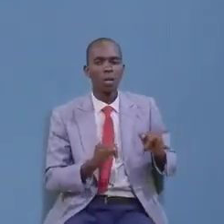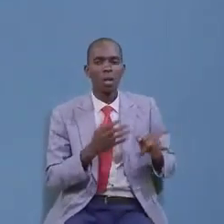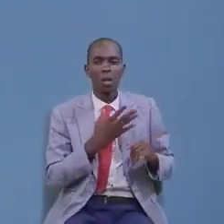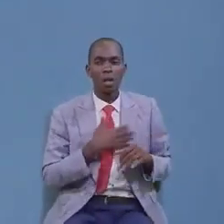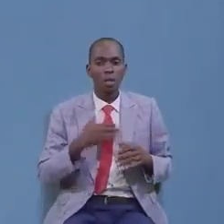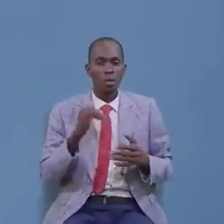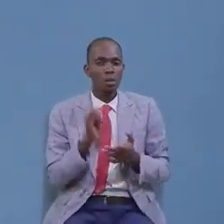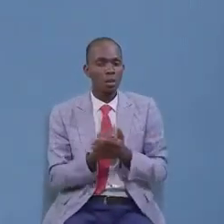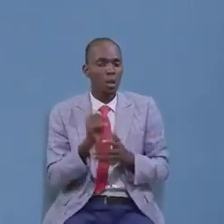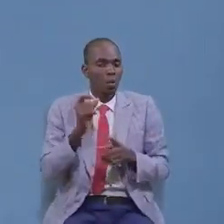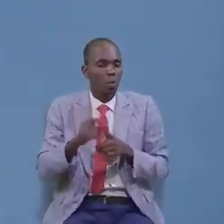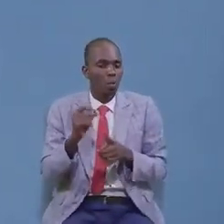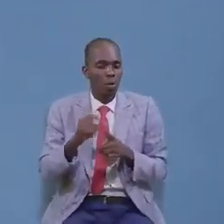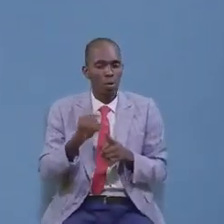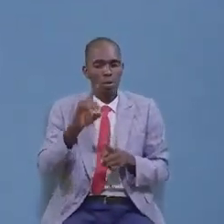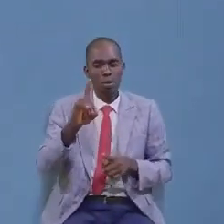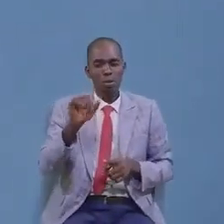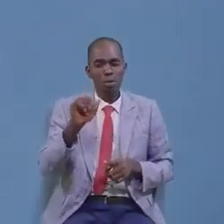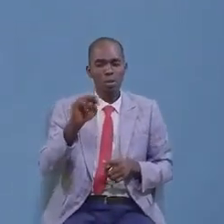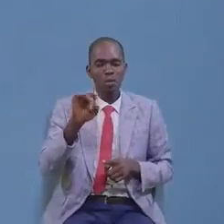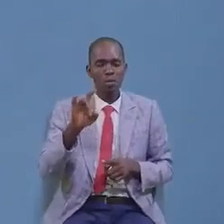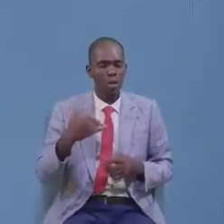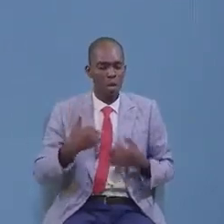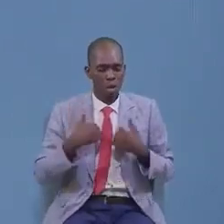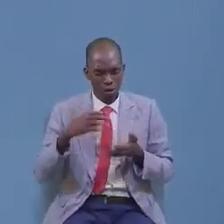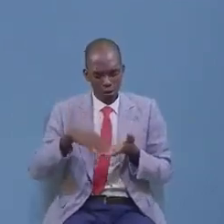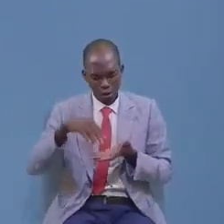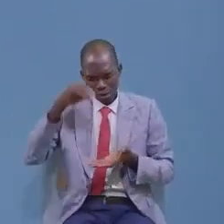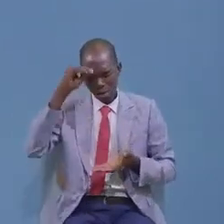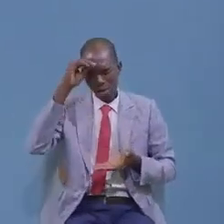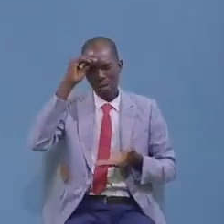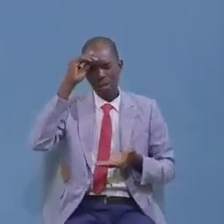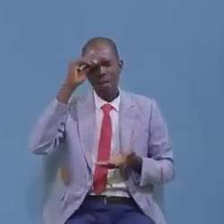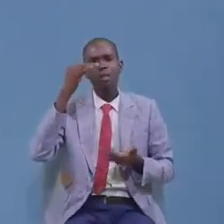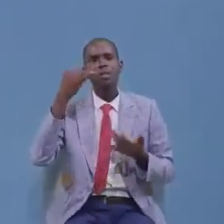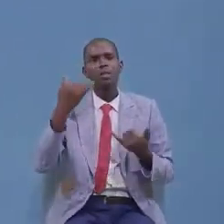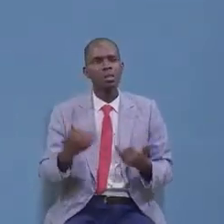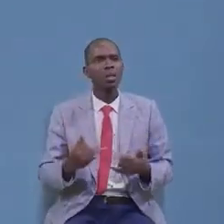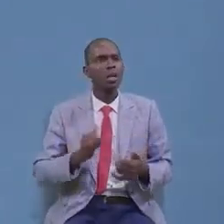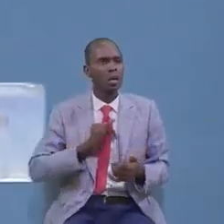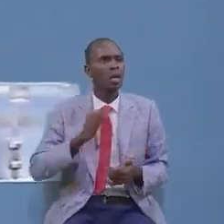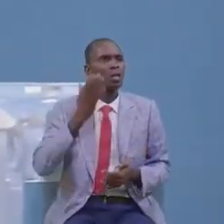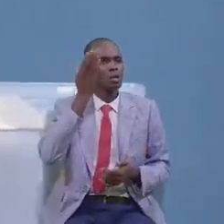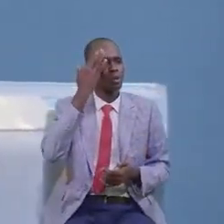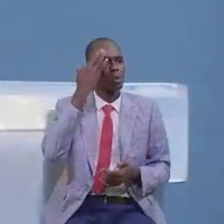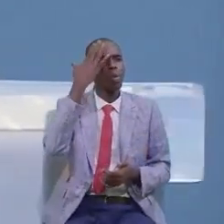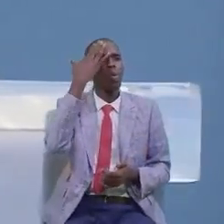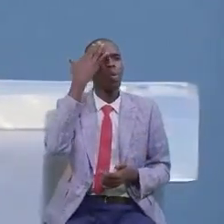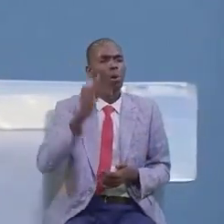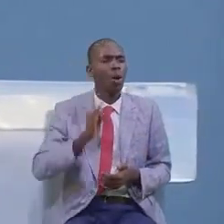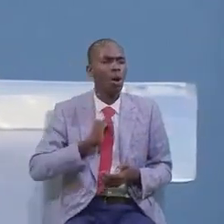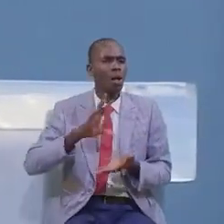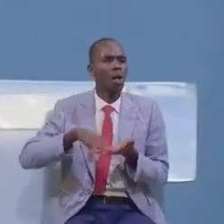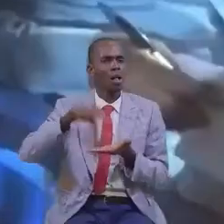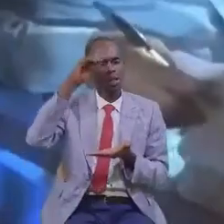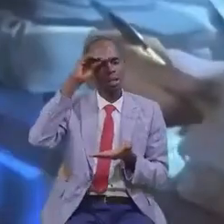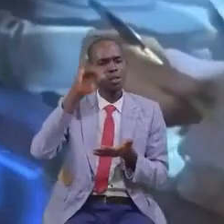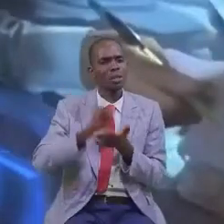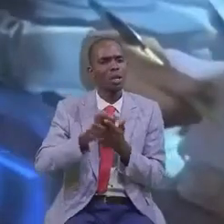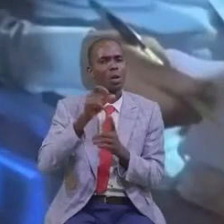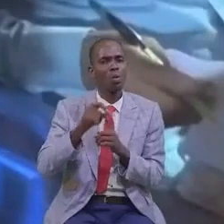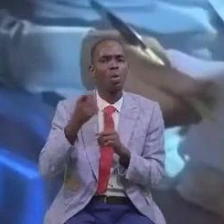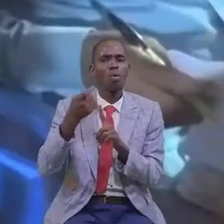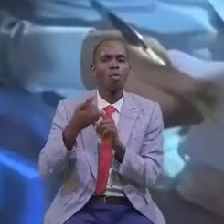word he had launched. అప్పుడు ఆయన ఒక మాట అంటున్నాడు కదా. Now I know why I launched that word in the Bible. దేవుని